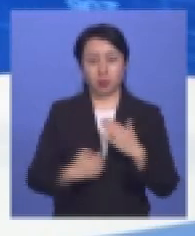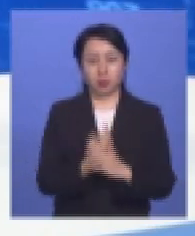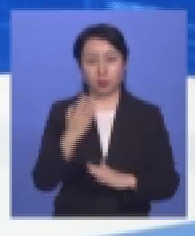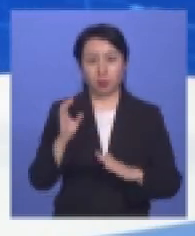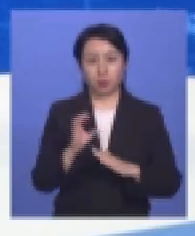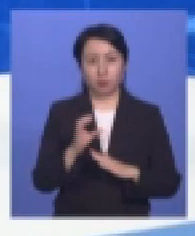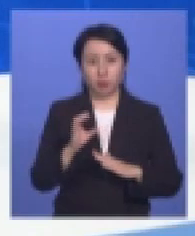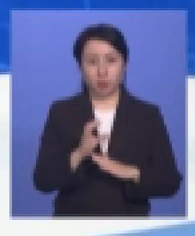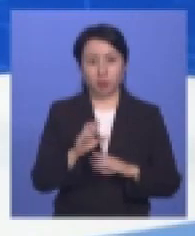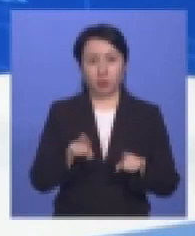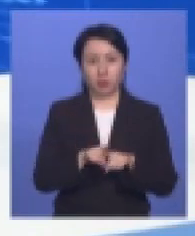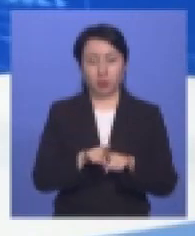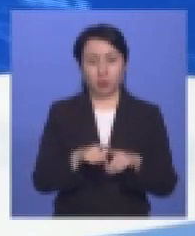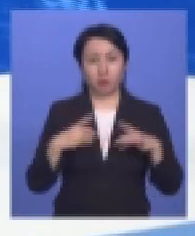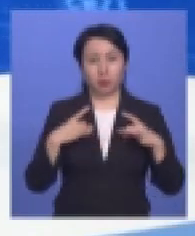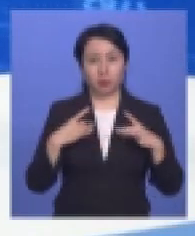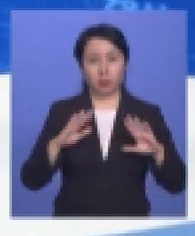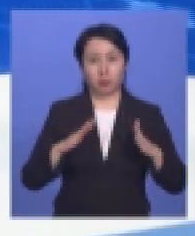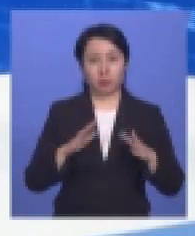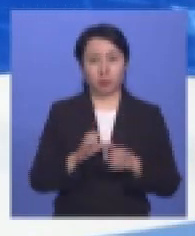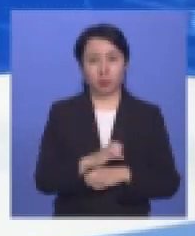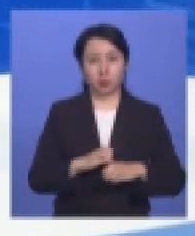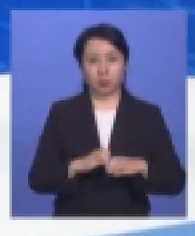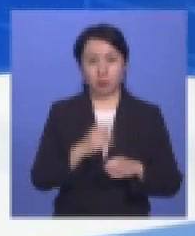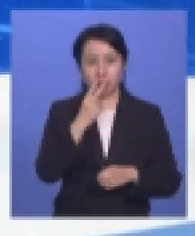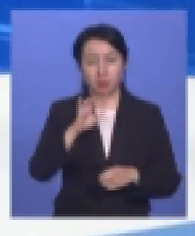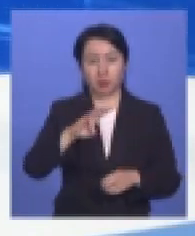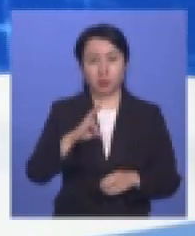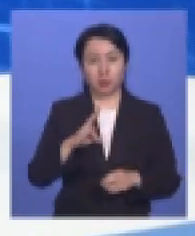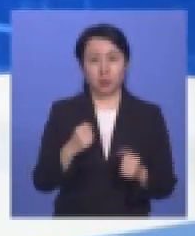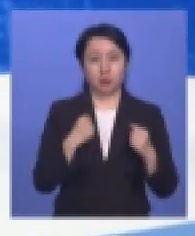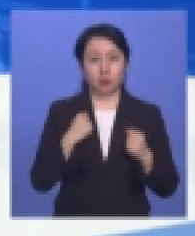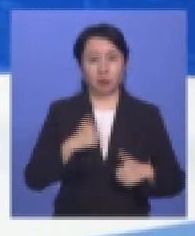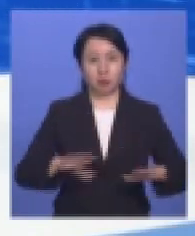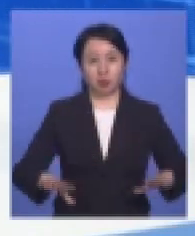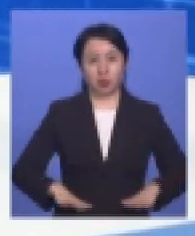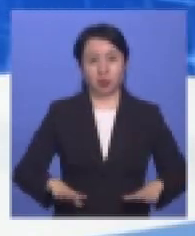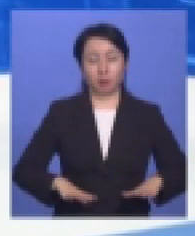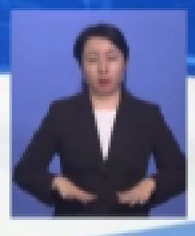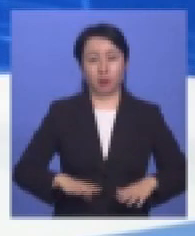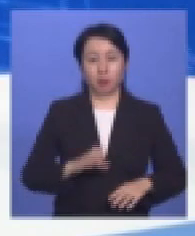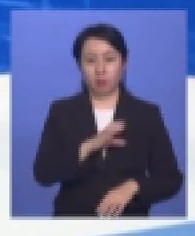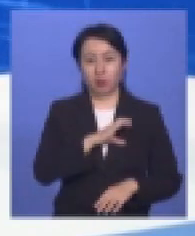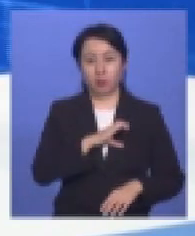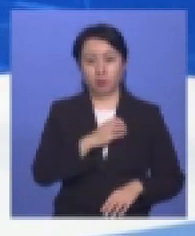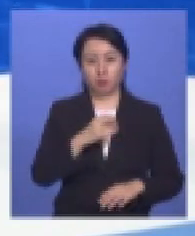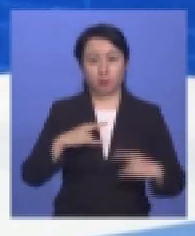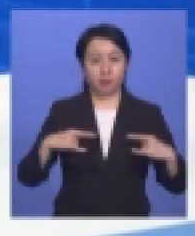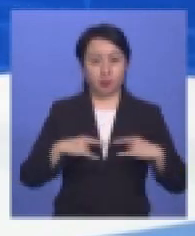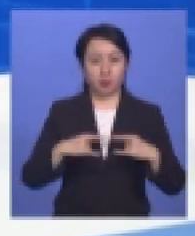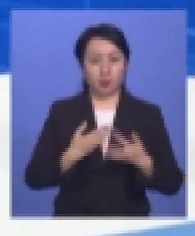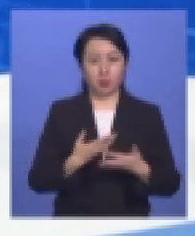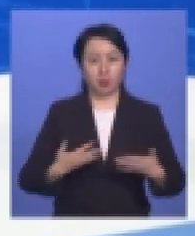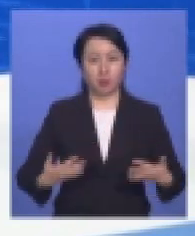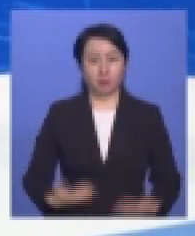состоялось открытие новой мечети. Также на праздничном событии жители насладились национальными спортивными играми и богатым